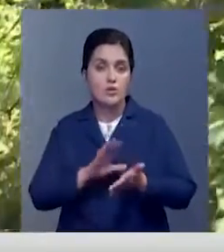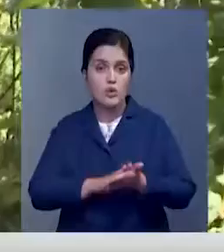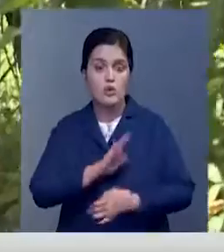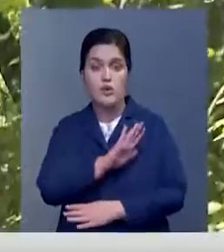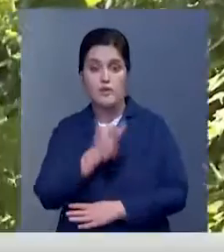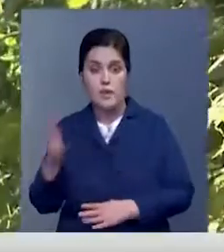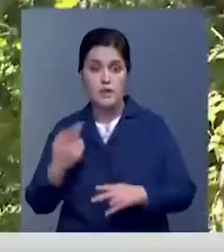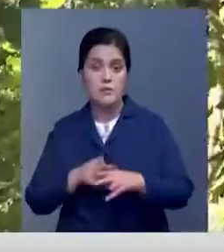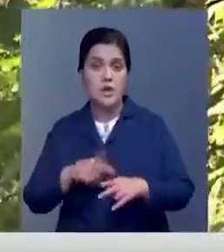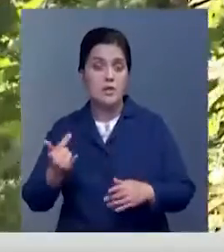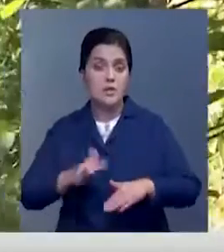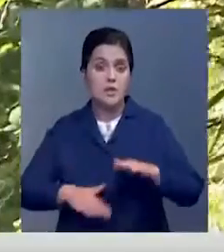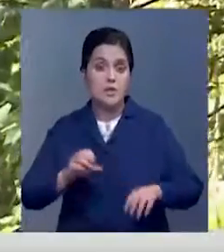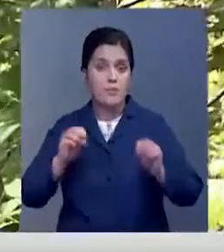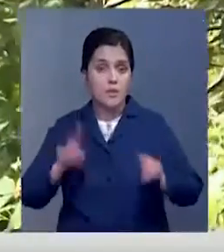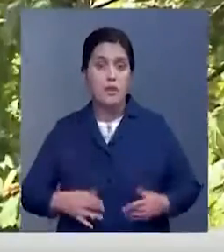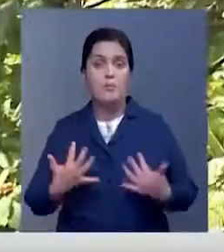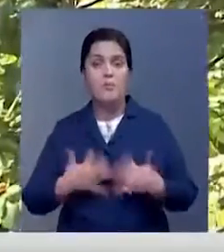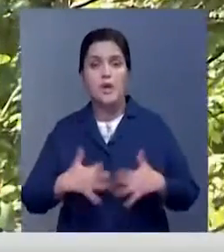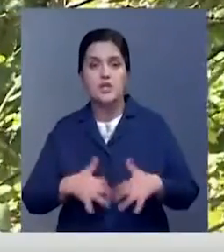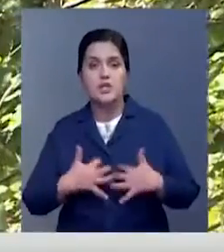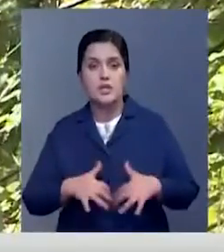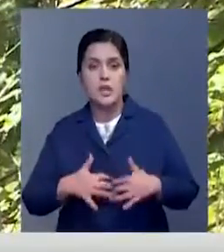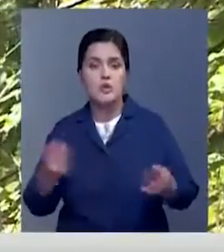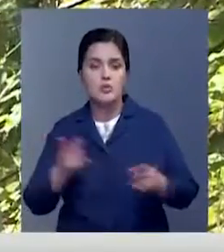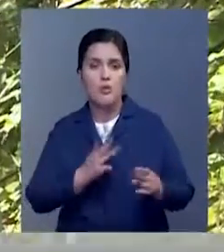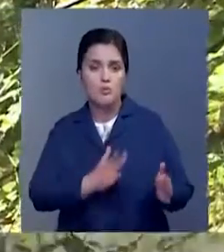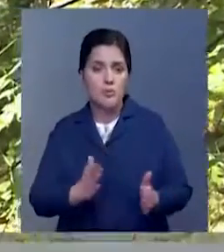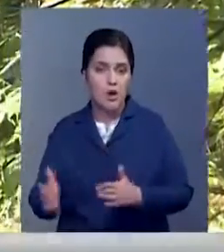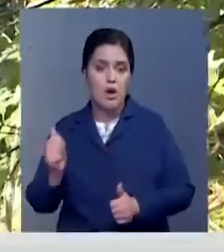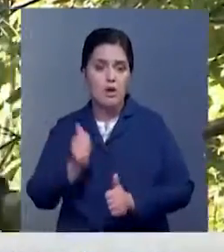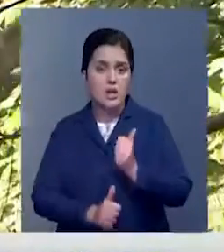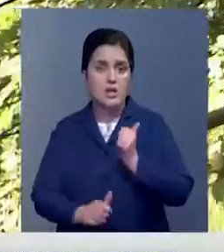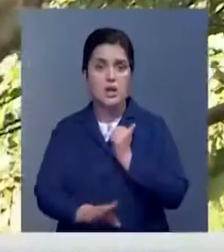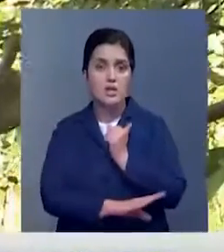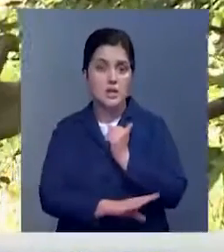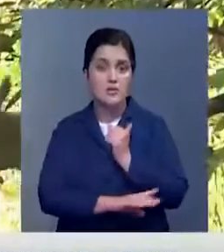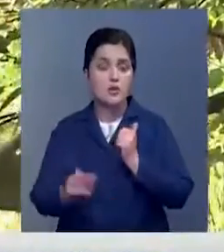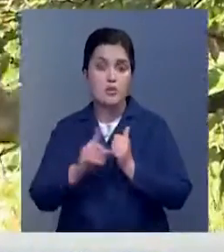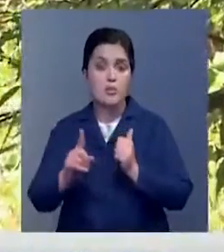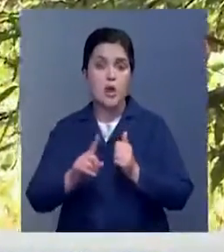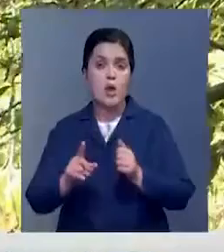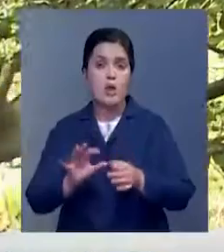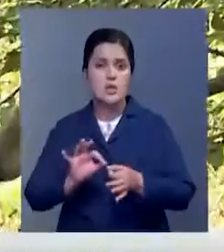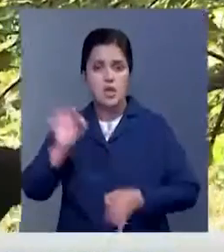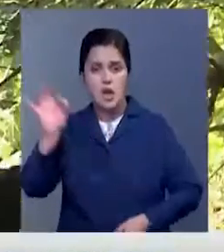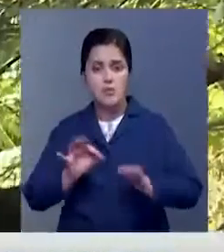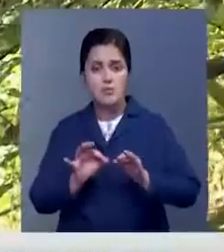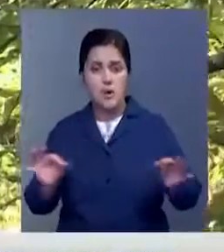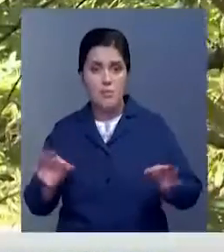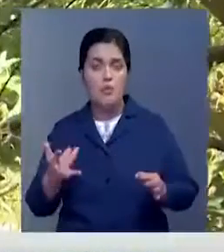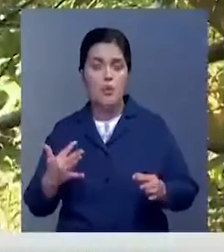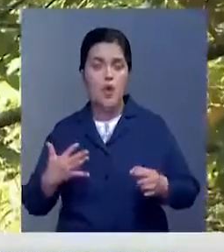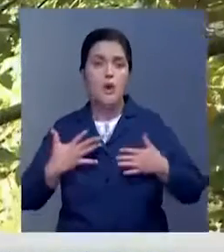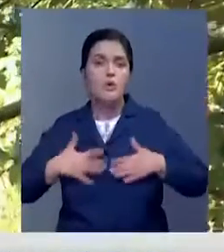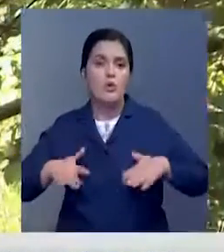И задача специалистов сегодня посчитать, то есть инвентаризировать каждое дерево, чтобы замерить объем легких природы